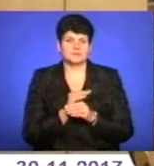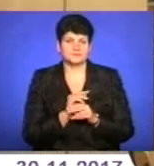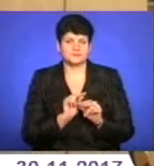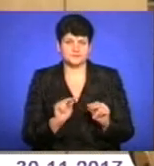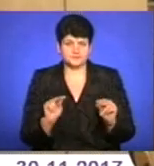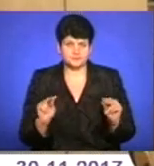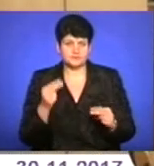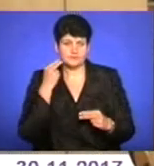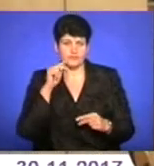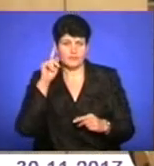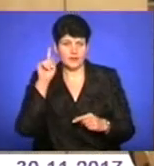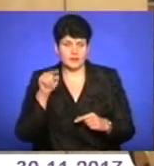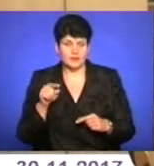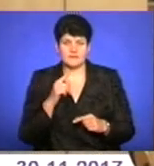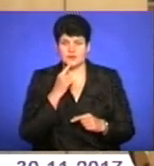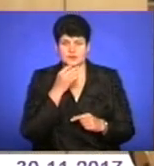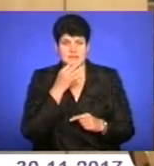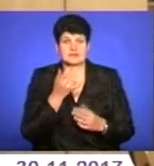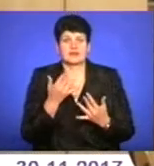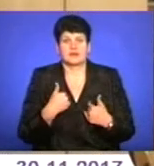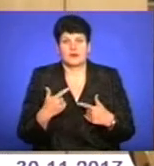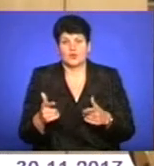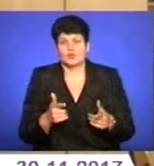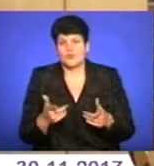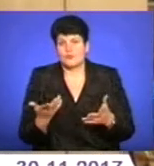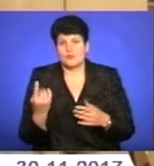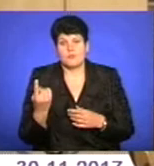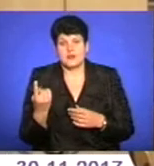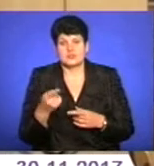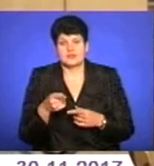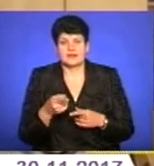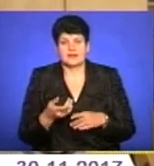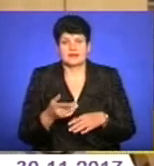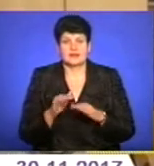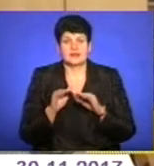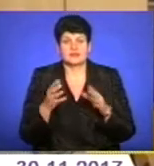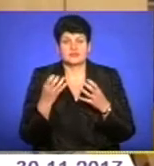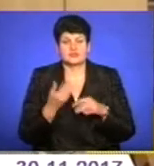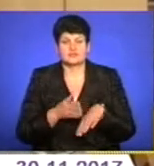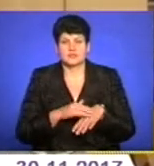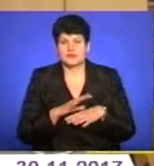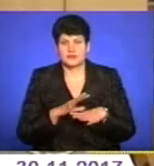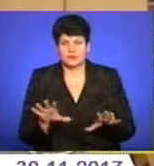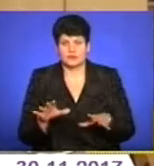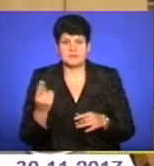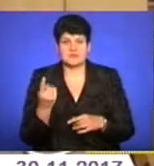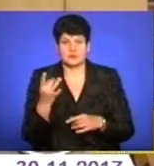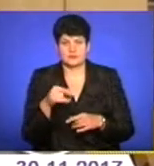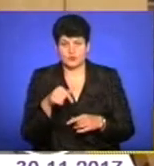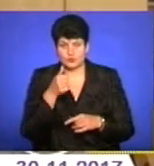Важко оцінити мою готовність, тому що, по-перше, таких рівнів важких ще не було. Це вперше цього року. А